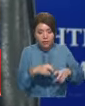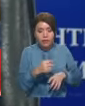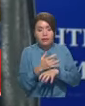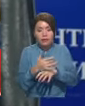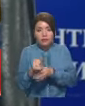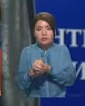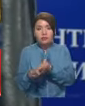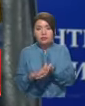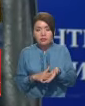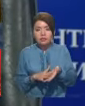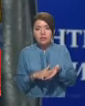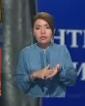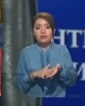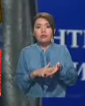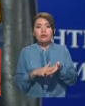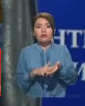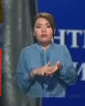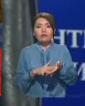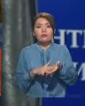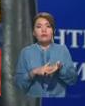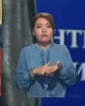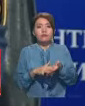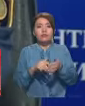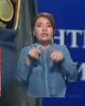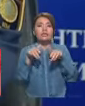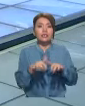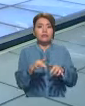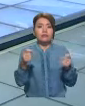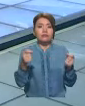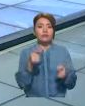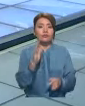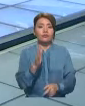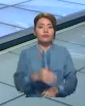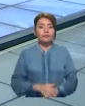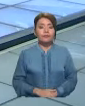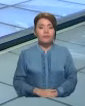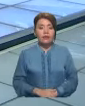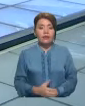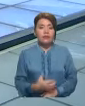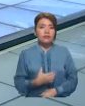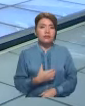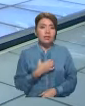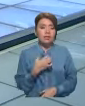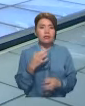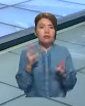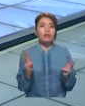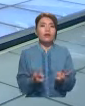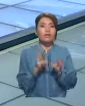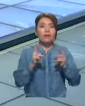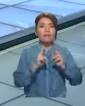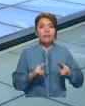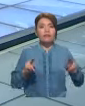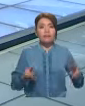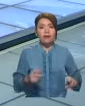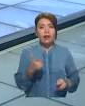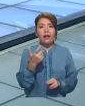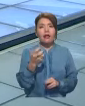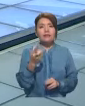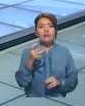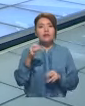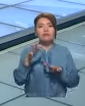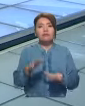будут проводиться процессуальные действия. Страшный пожар произошел в Петропавловске. На газозаправочной